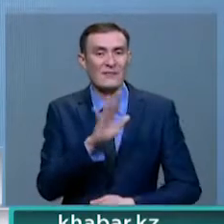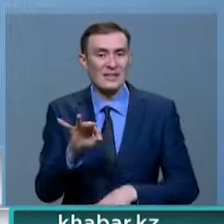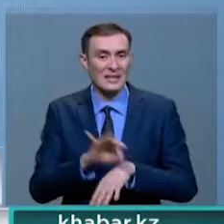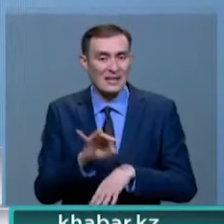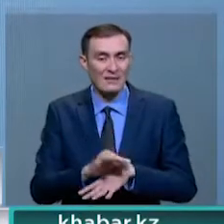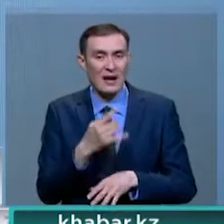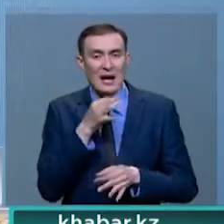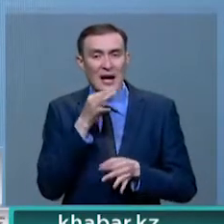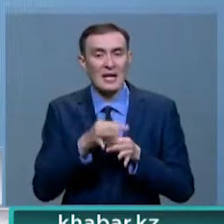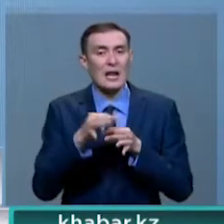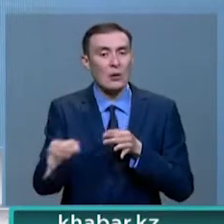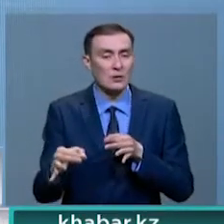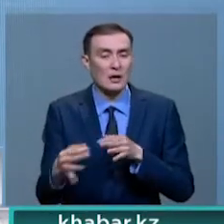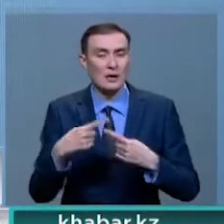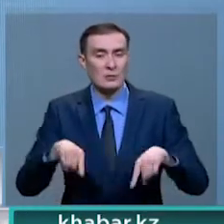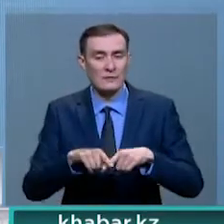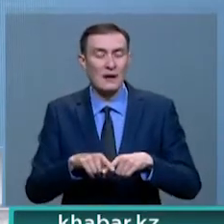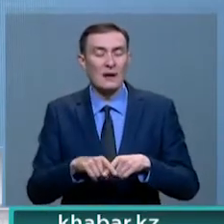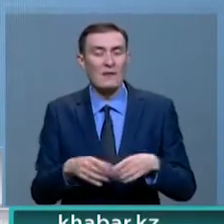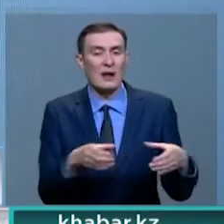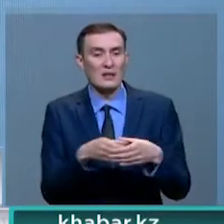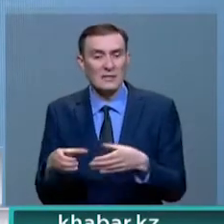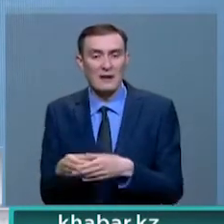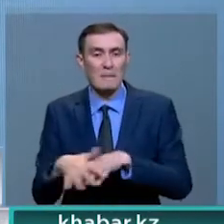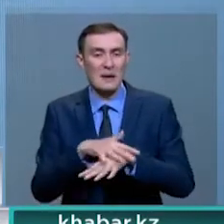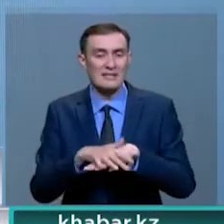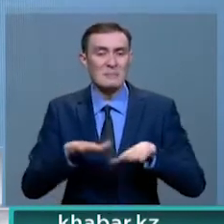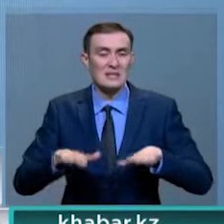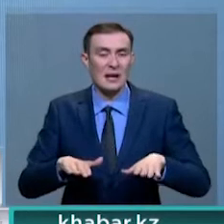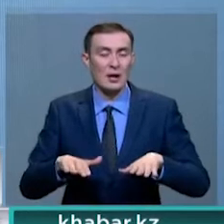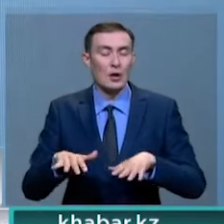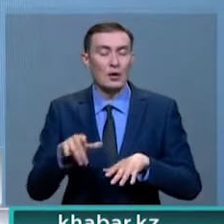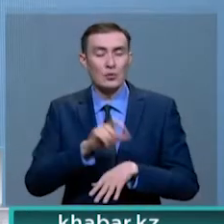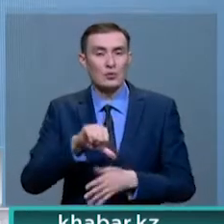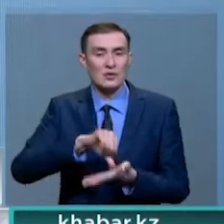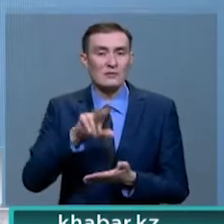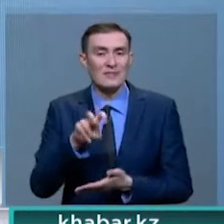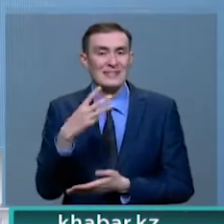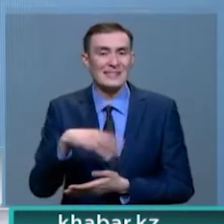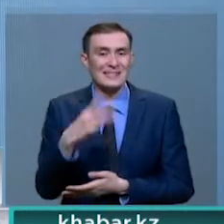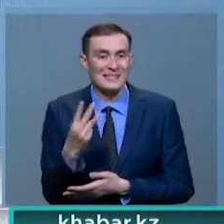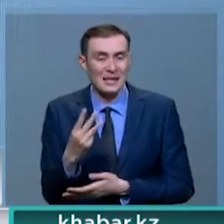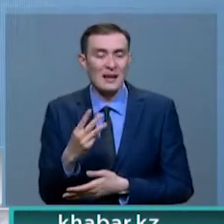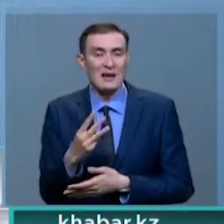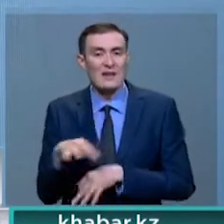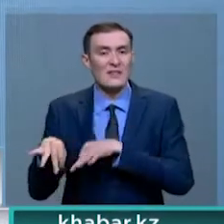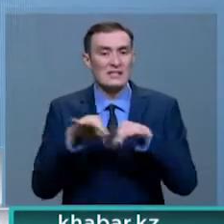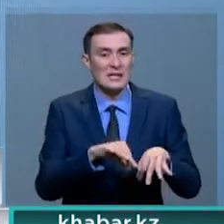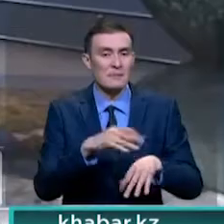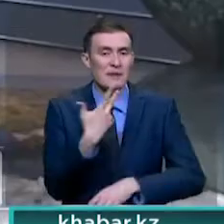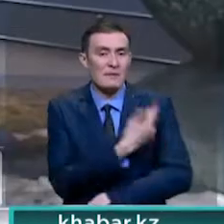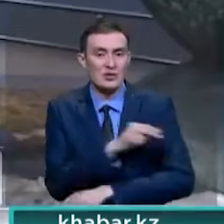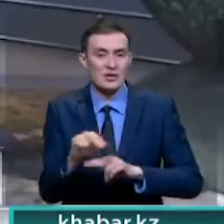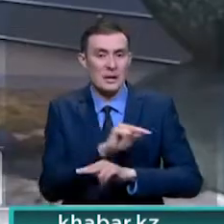в отдаленных регионах, организованных коллективах, в местах массового скопления людей задействовано 233 выездные прививочные